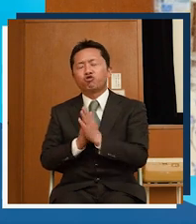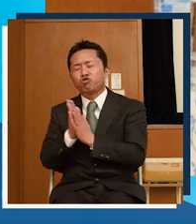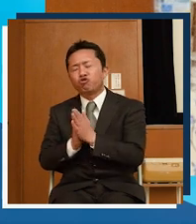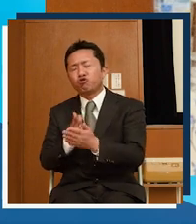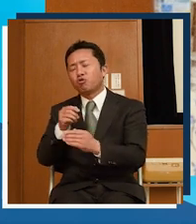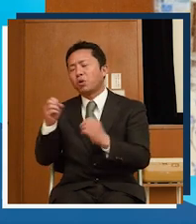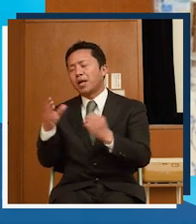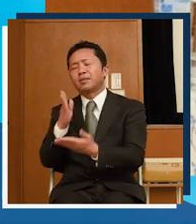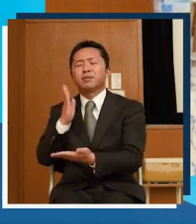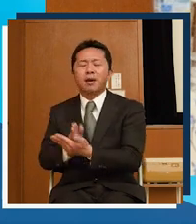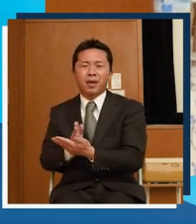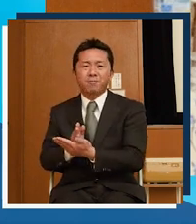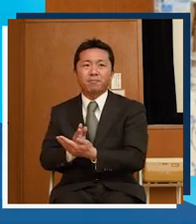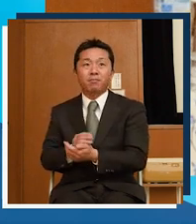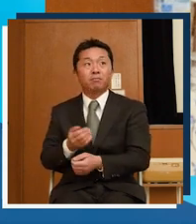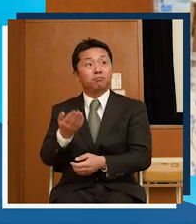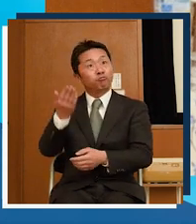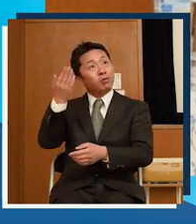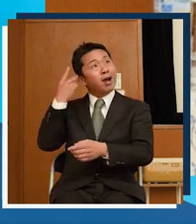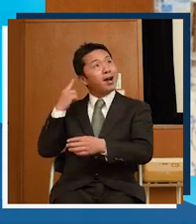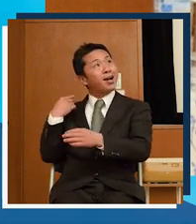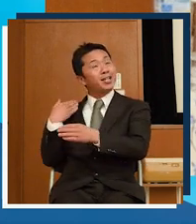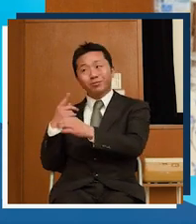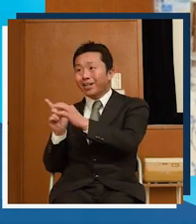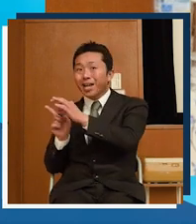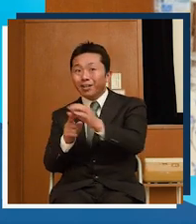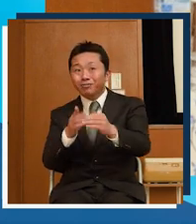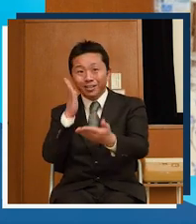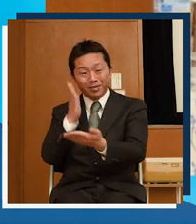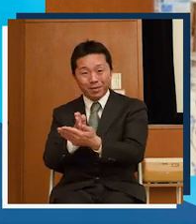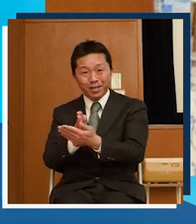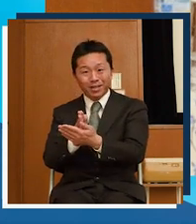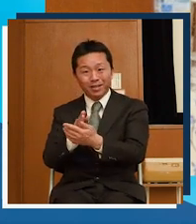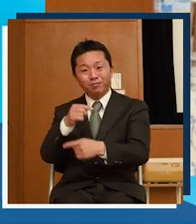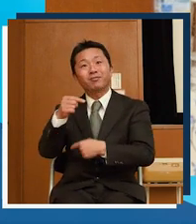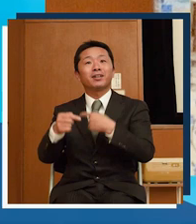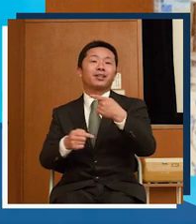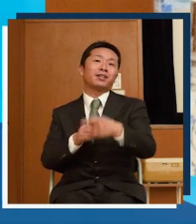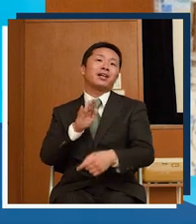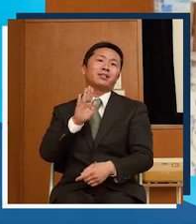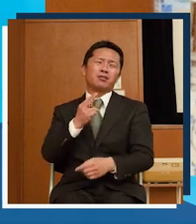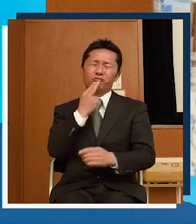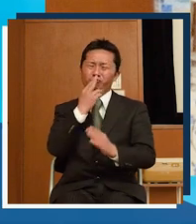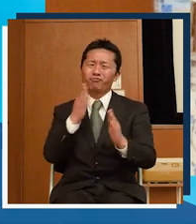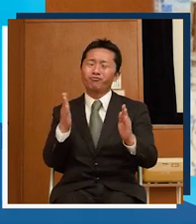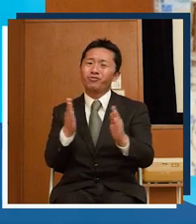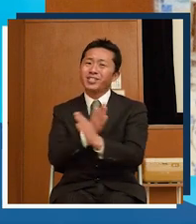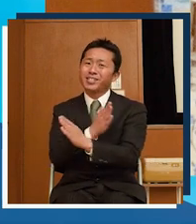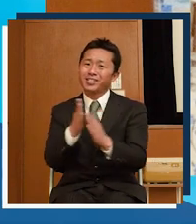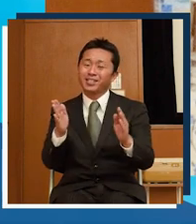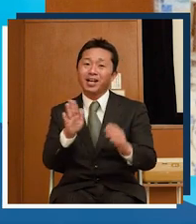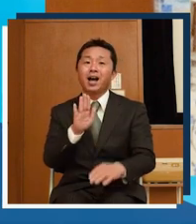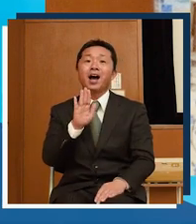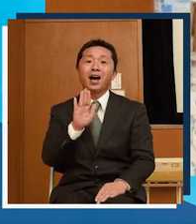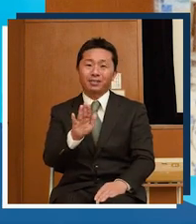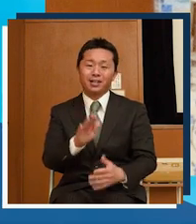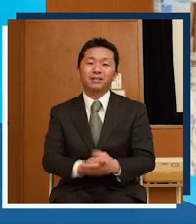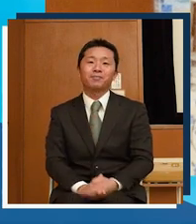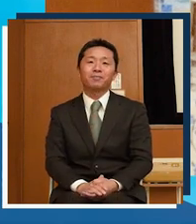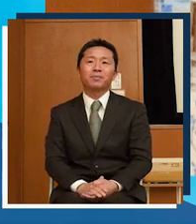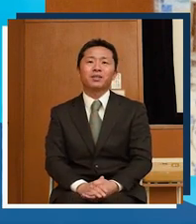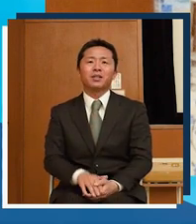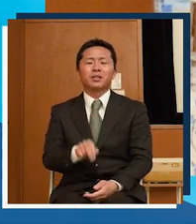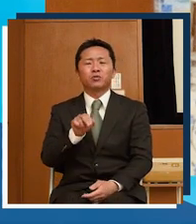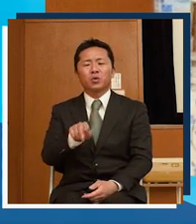するな昔は急の話をするなも怖ありましたけどもねそういう話をするなというような風潮が私は非常に